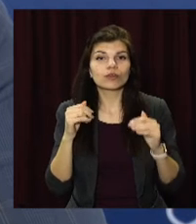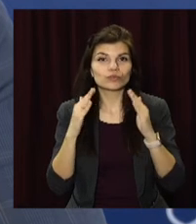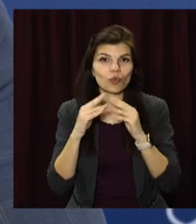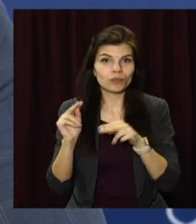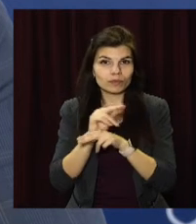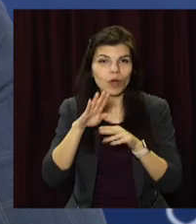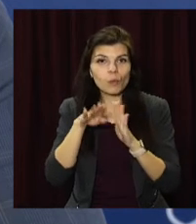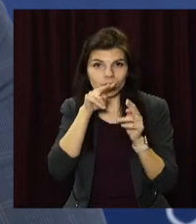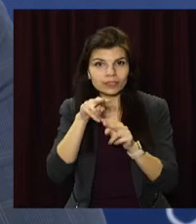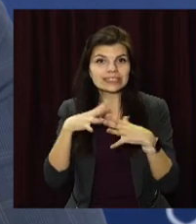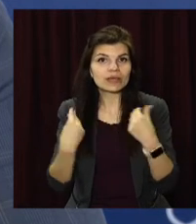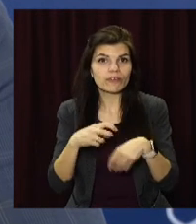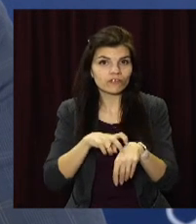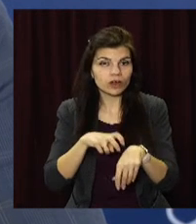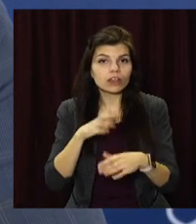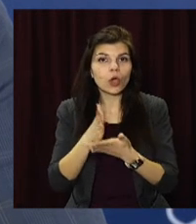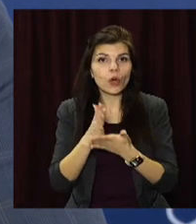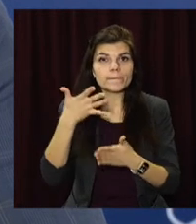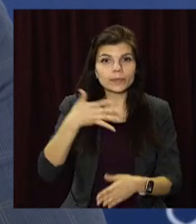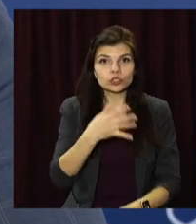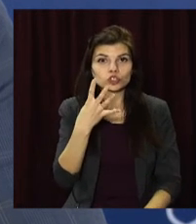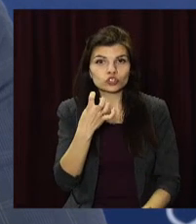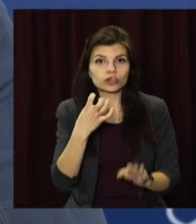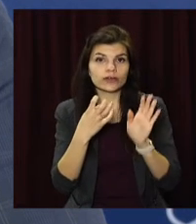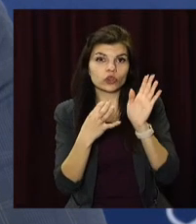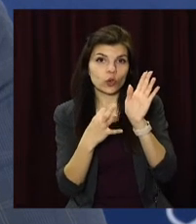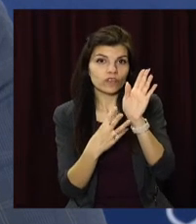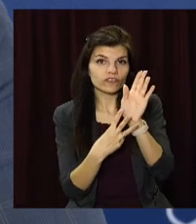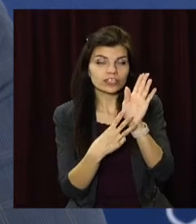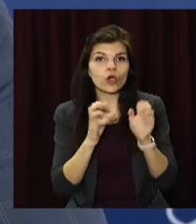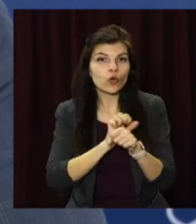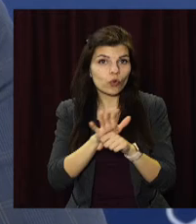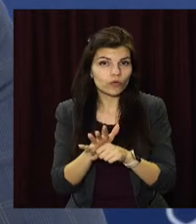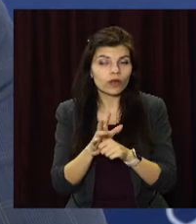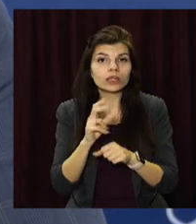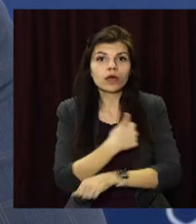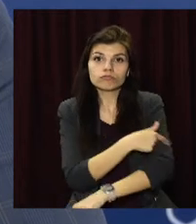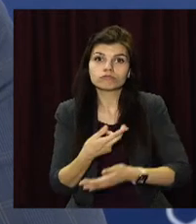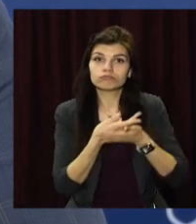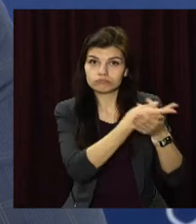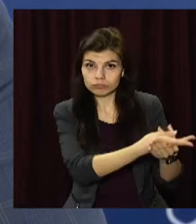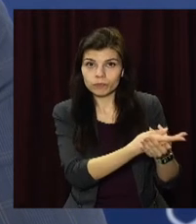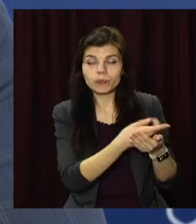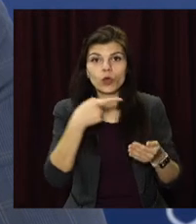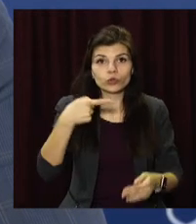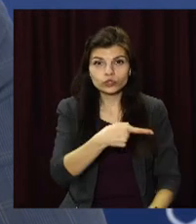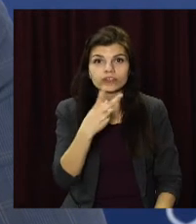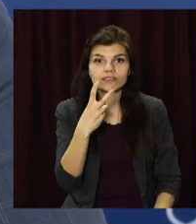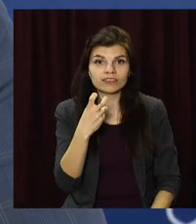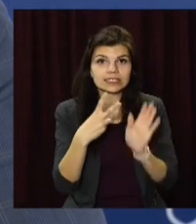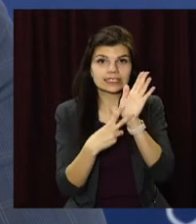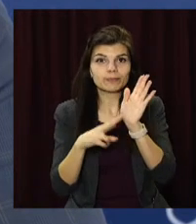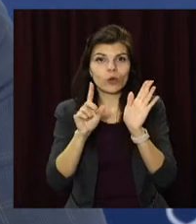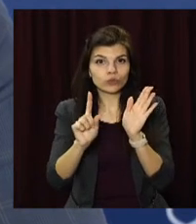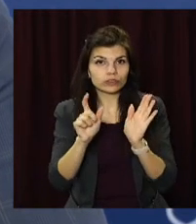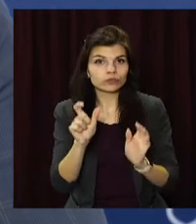під наглядом сімейних лікарів знаходиться 5408 пацієнтів з ковід. На стаціонарному лікуванні –